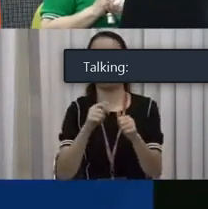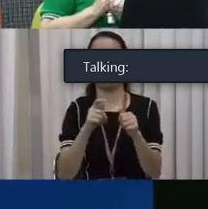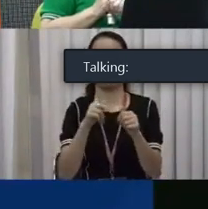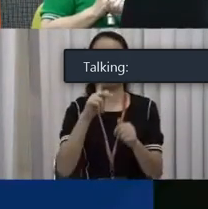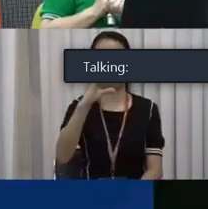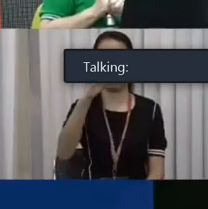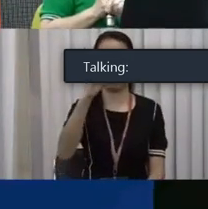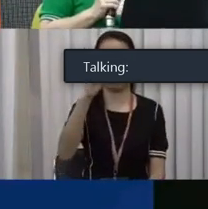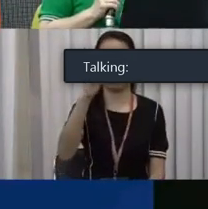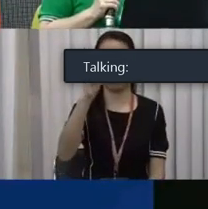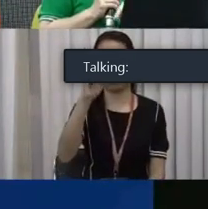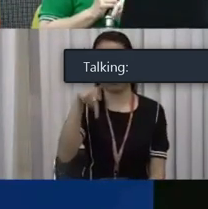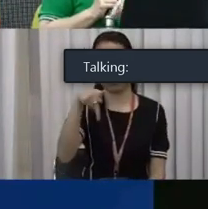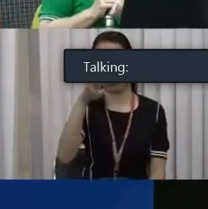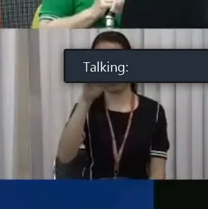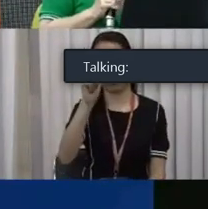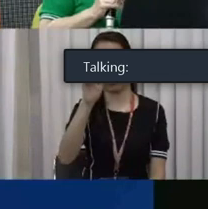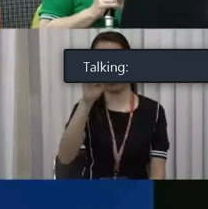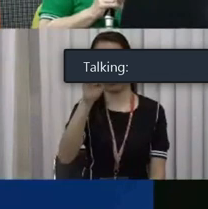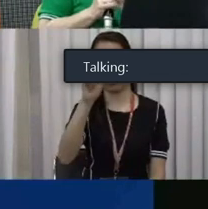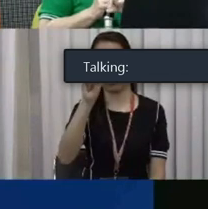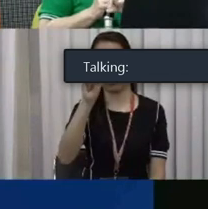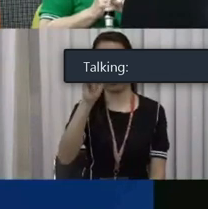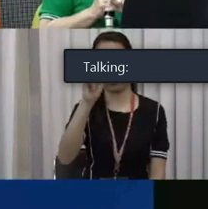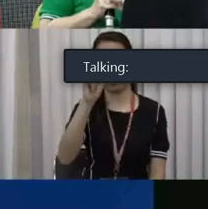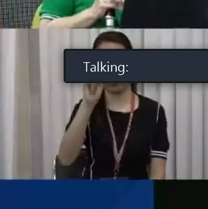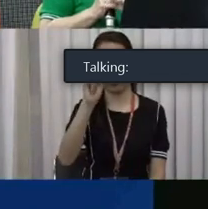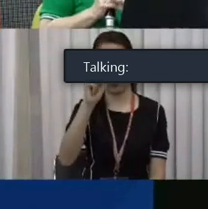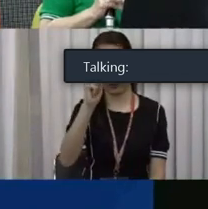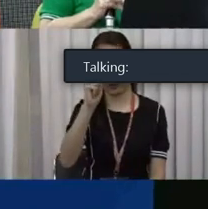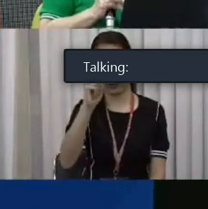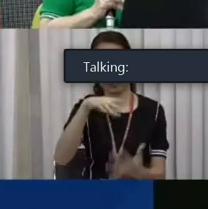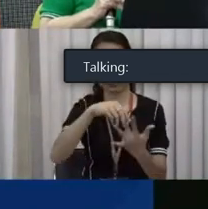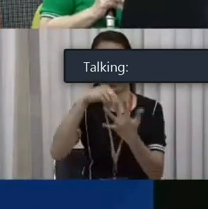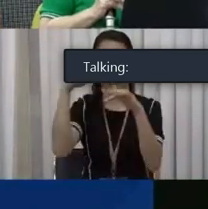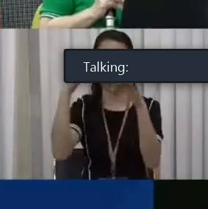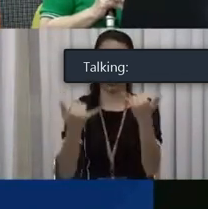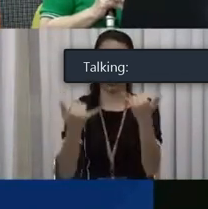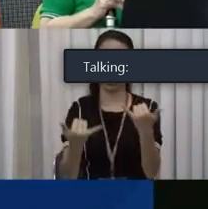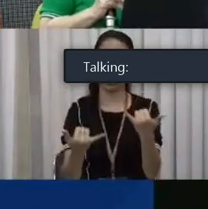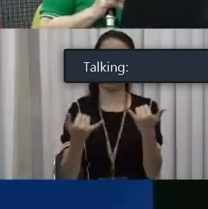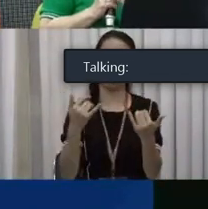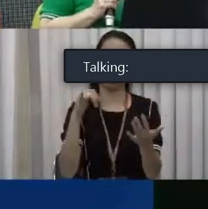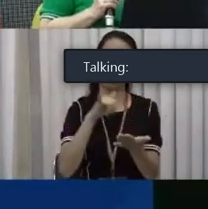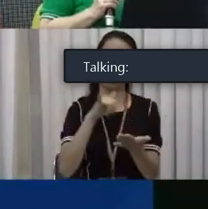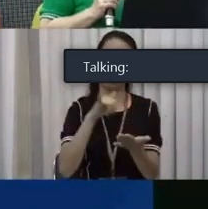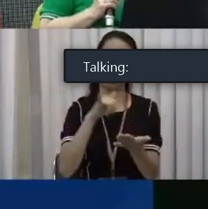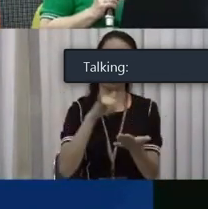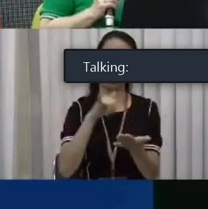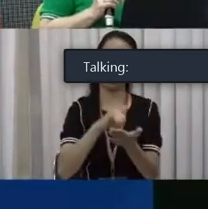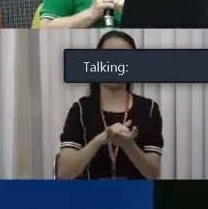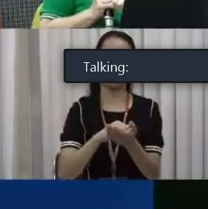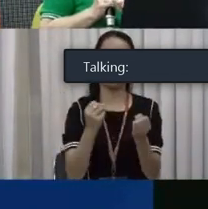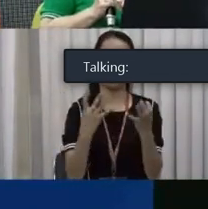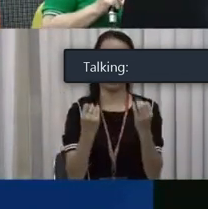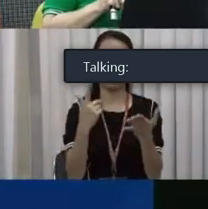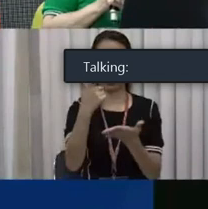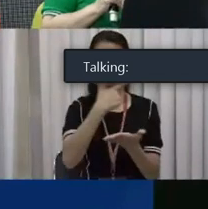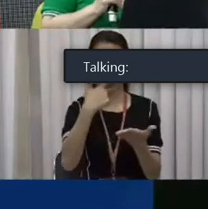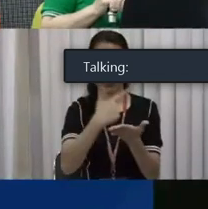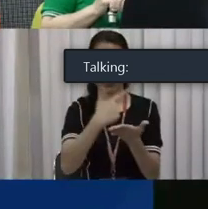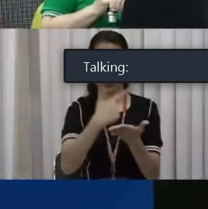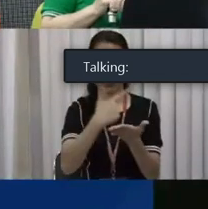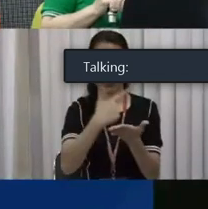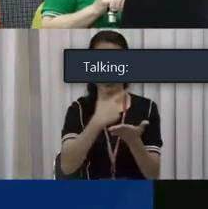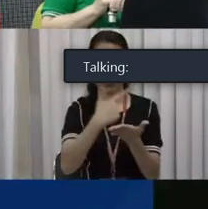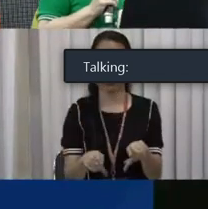So, competent po ta. Labi na karon nga daghan na gyud kaayong mga graduates nga nagkinahanglang trabaho o tungod